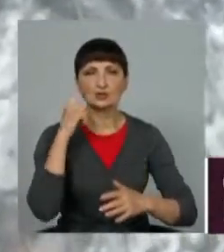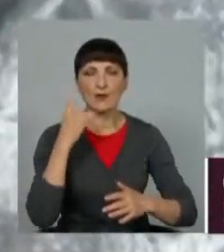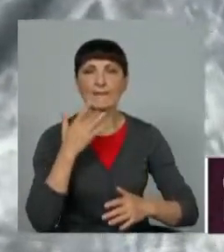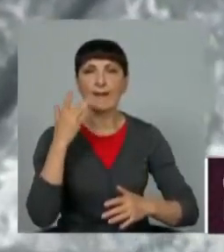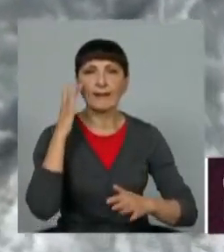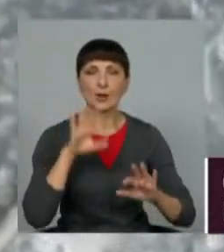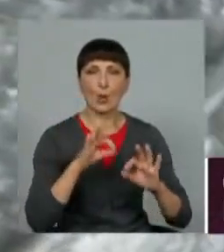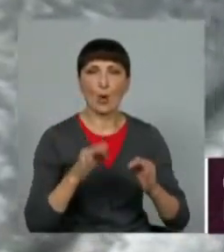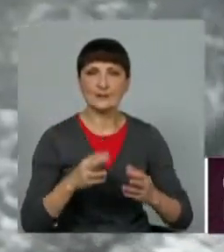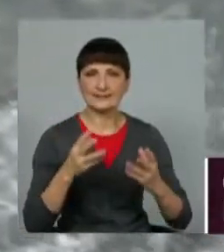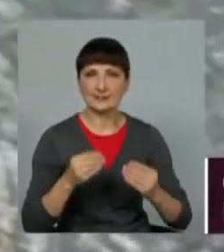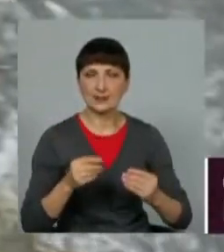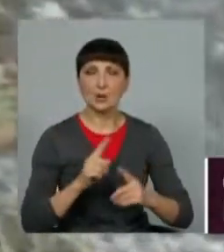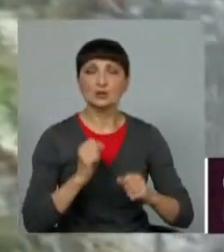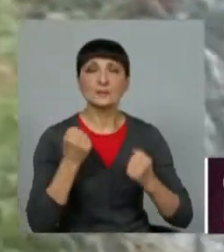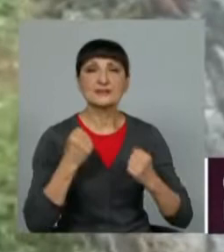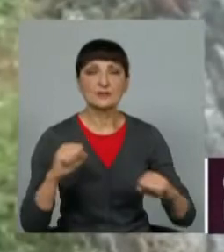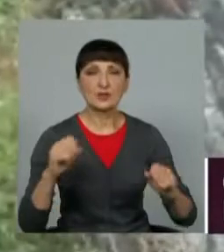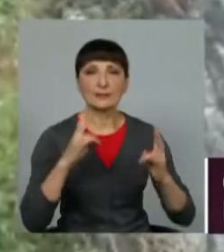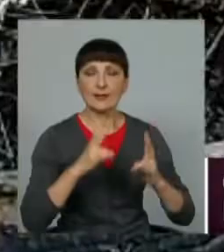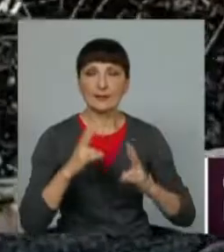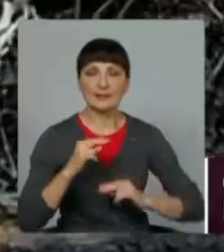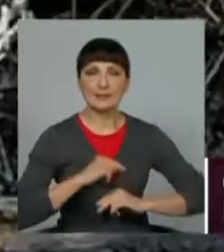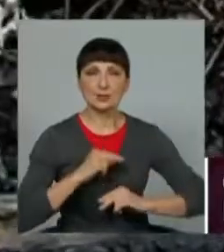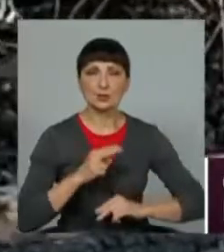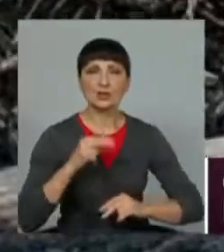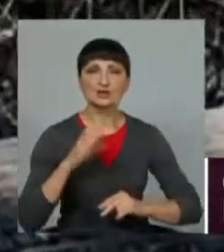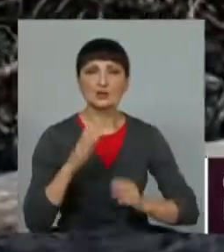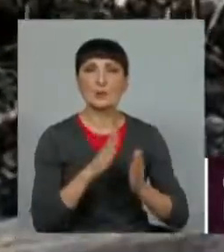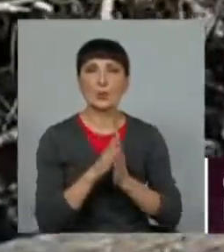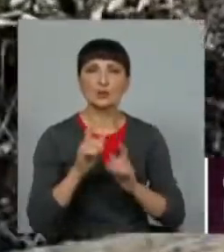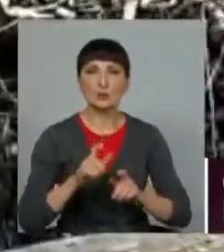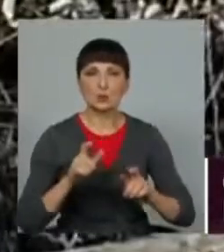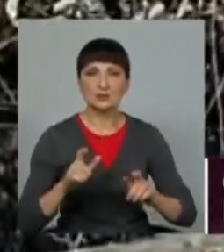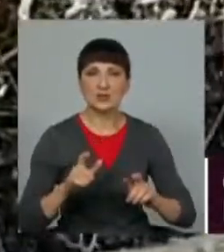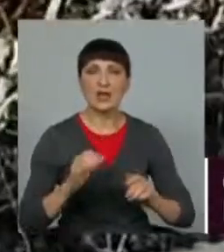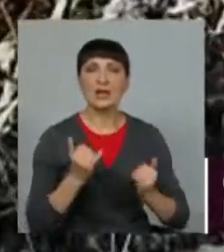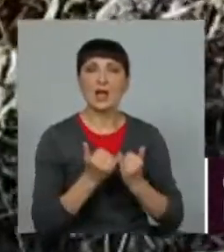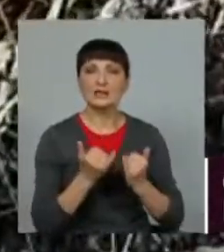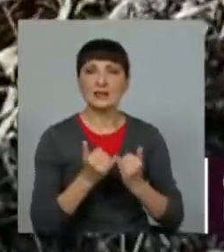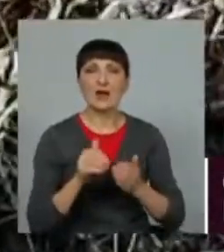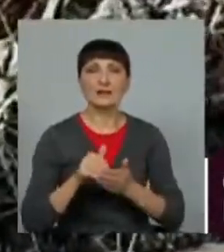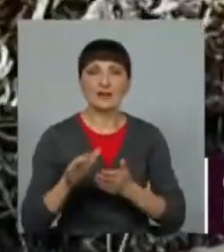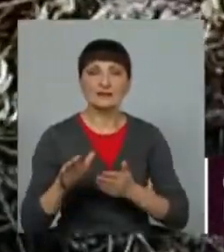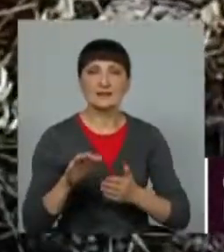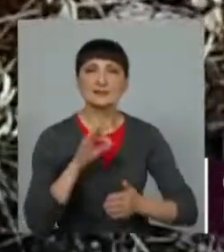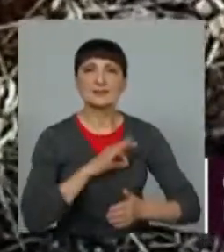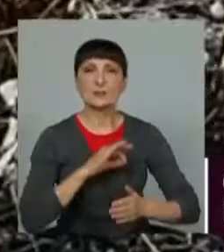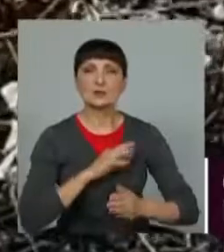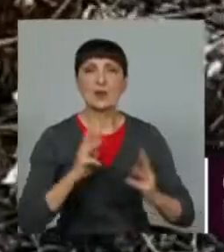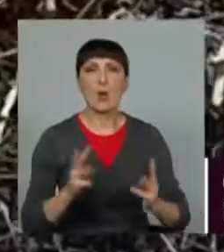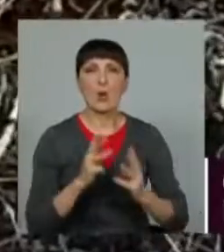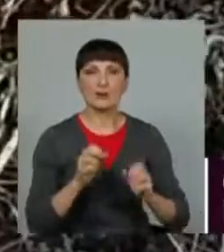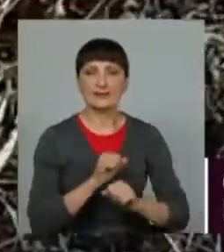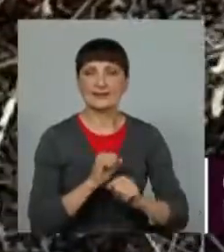летние и осенние дни. И чтобы избежать трагедии, сотрудники ДЧС просят жителей города и гостей отказаться от использования